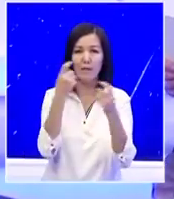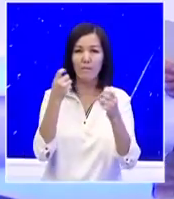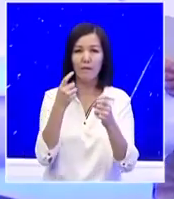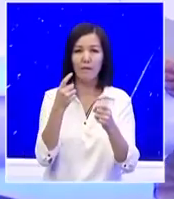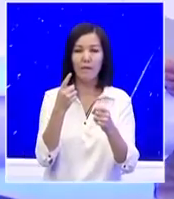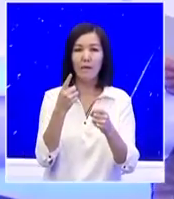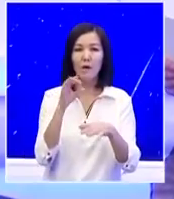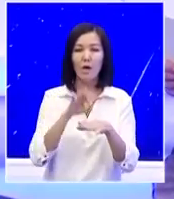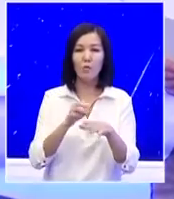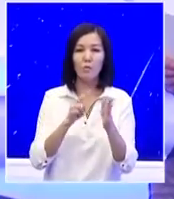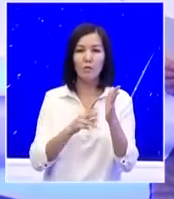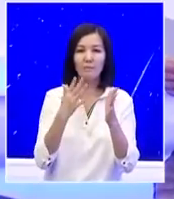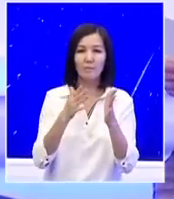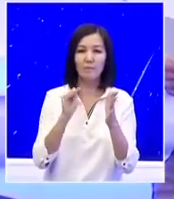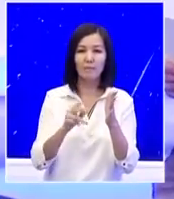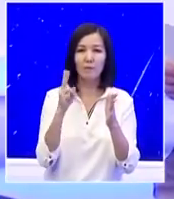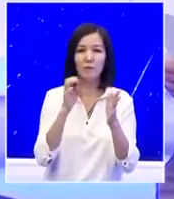мәліметіне сүйенсек, індет